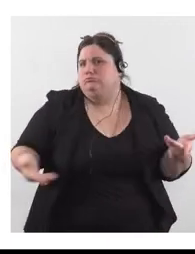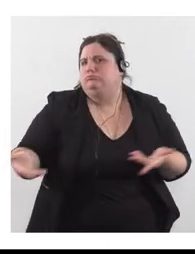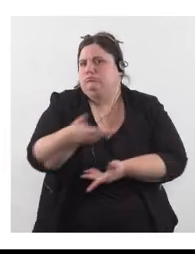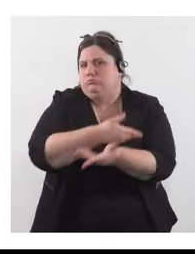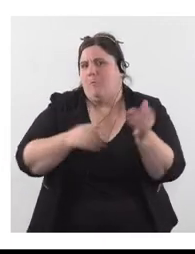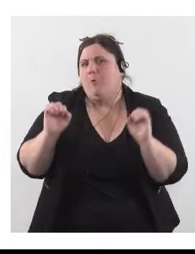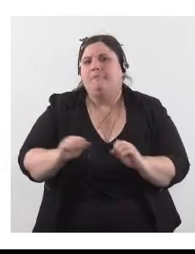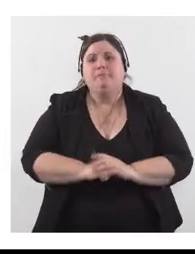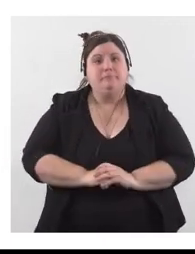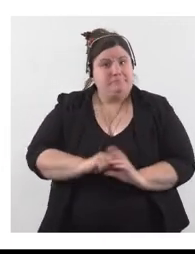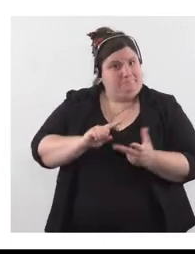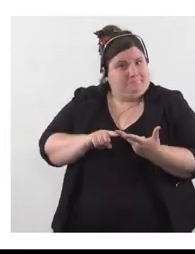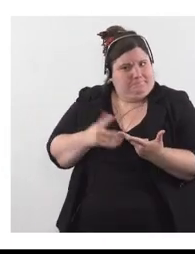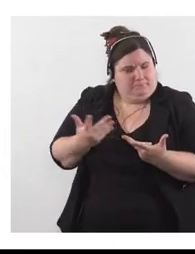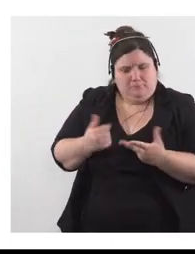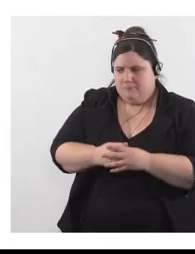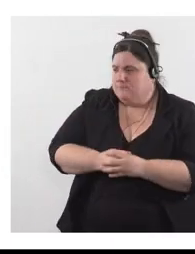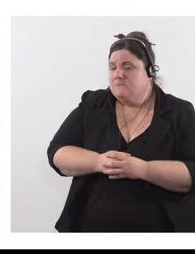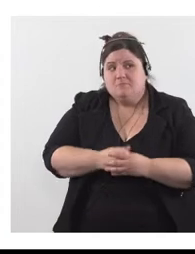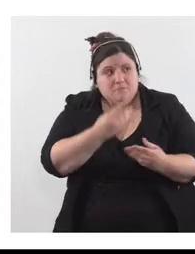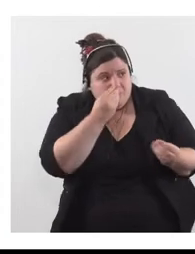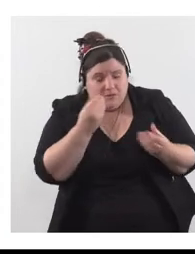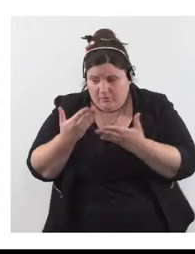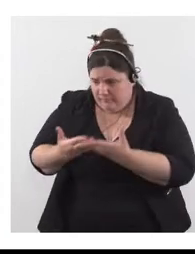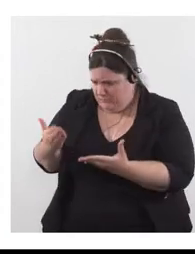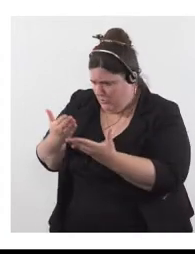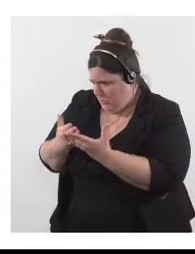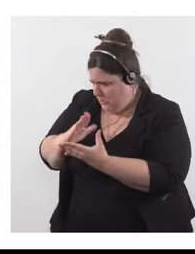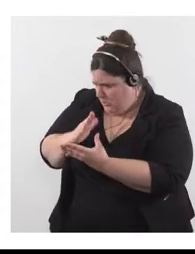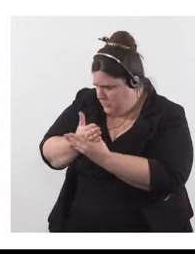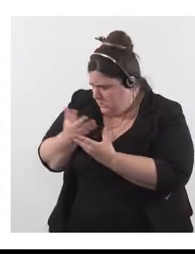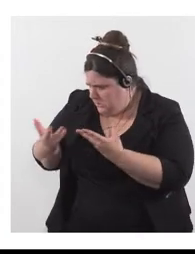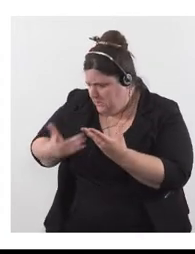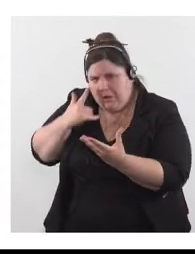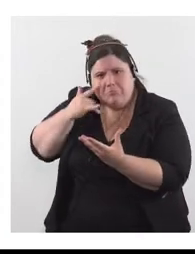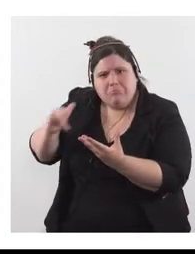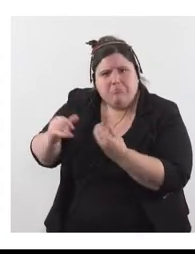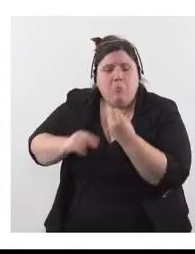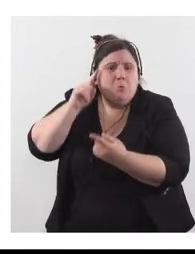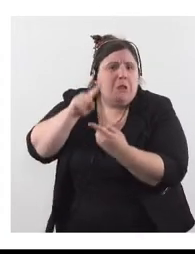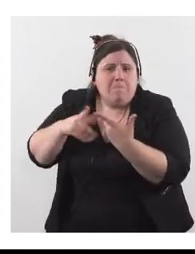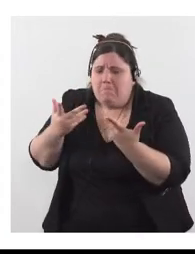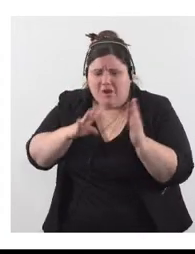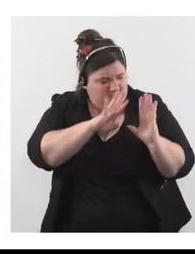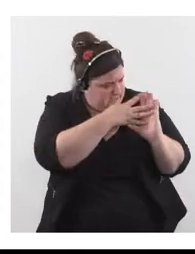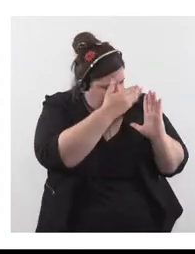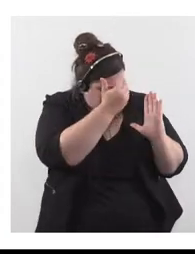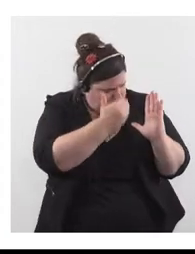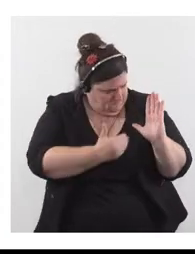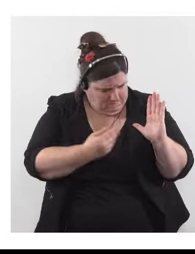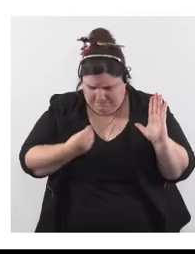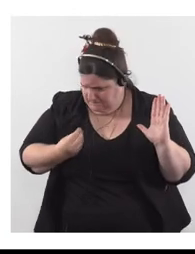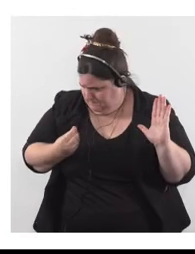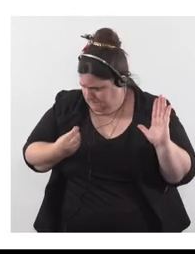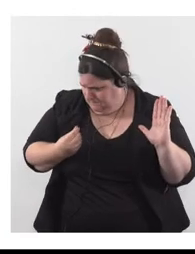très peu de dossiers. Et là, on va créer de la jurisprudence sur un critère qu'on va peut-être appeler un petit critère, mais qui est pour